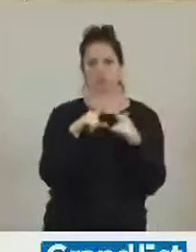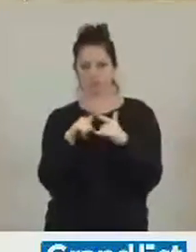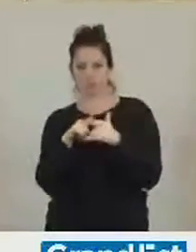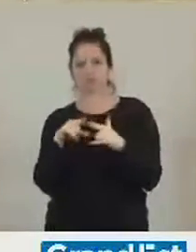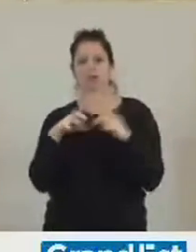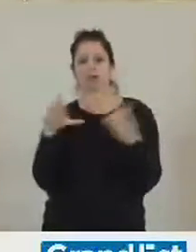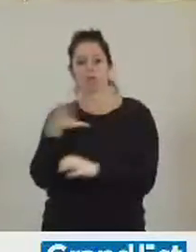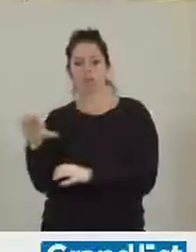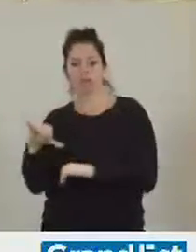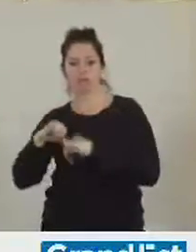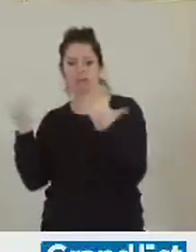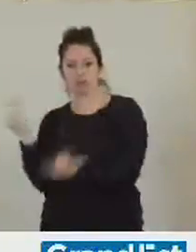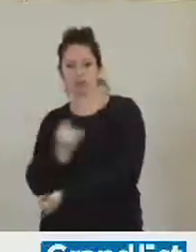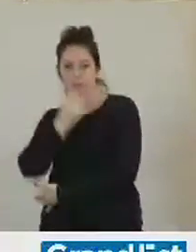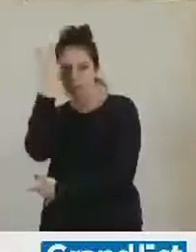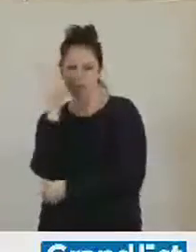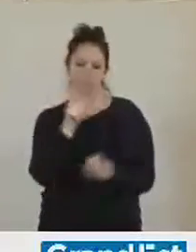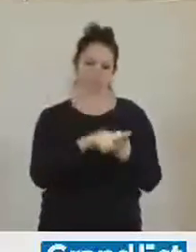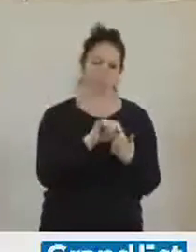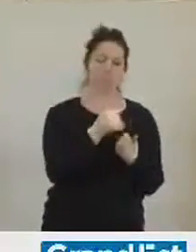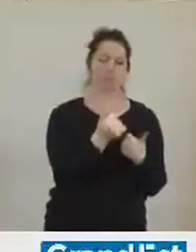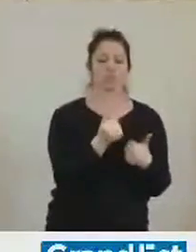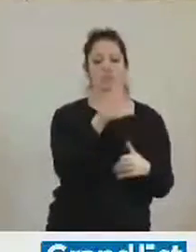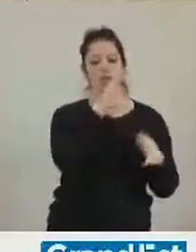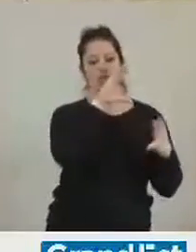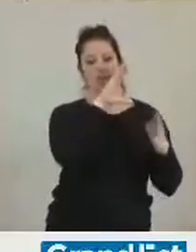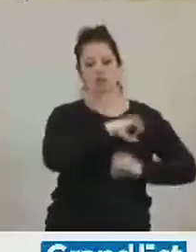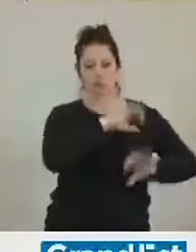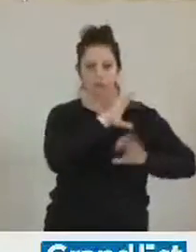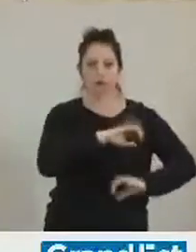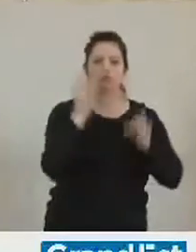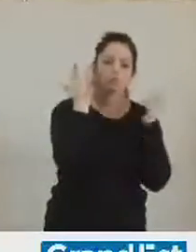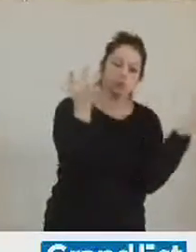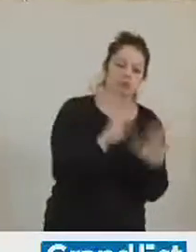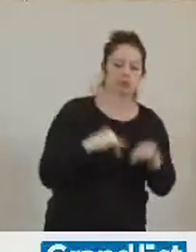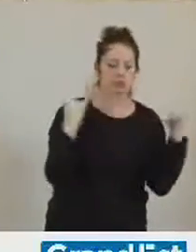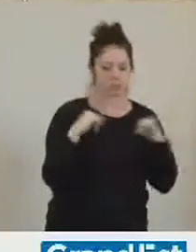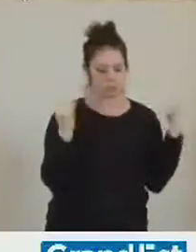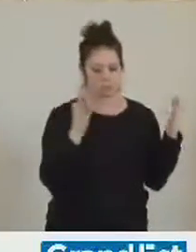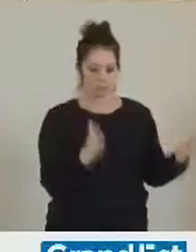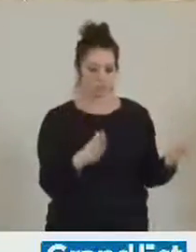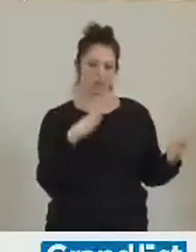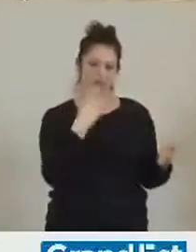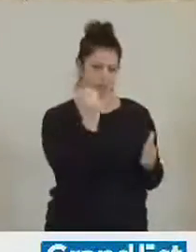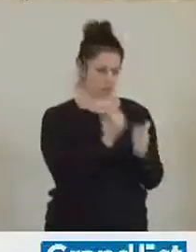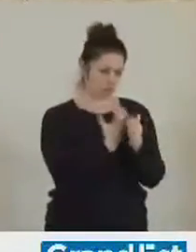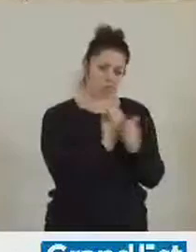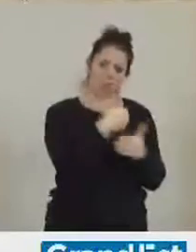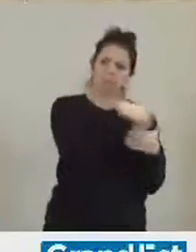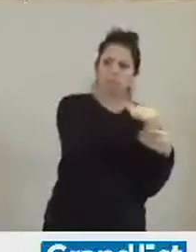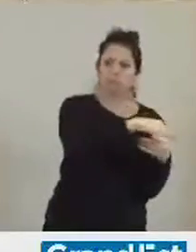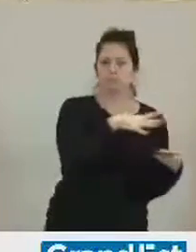Expérience de jeunesse. De nombreuses initiatives citoyennes et professionnelles portées par des jeunes ne voient pas le jour faute d'un coup de